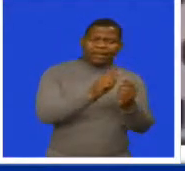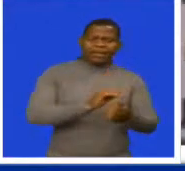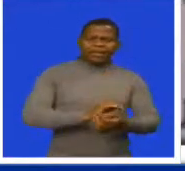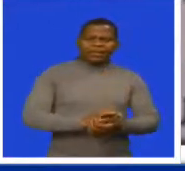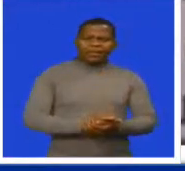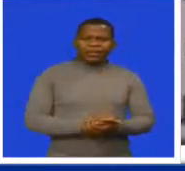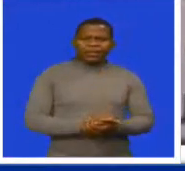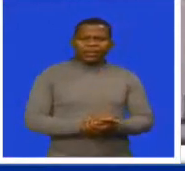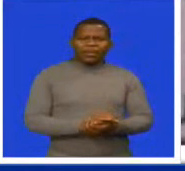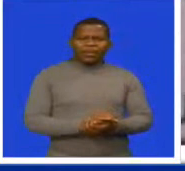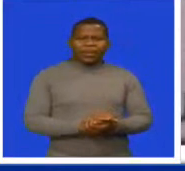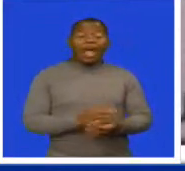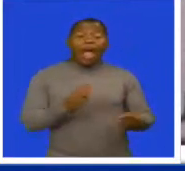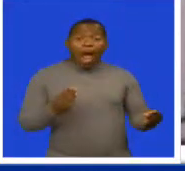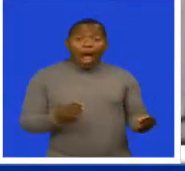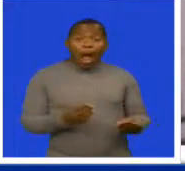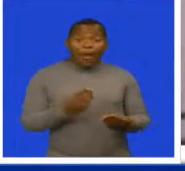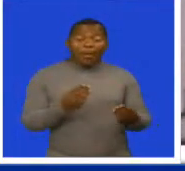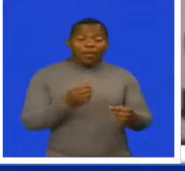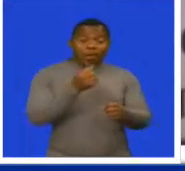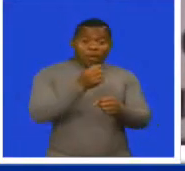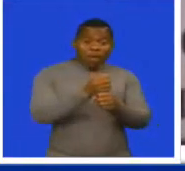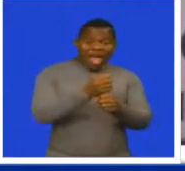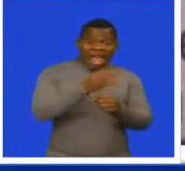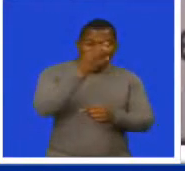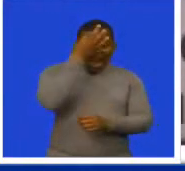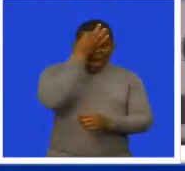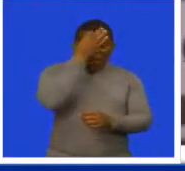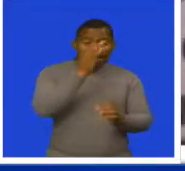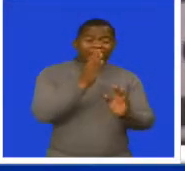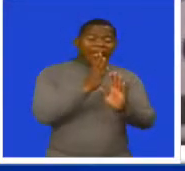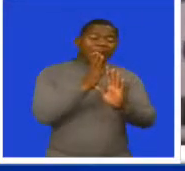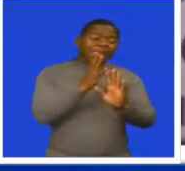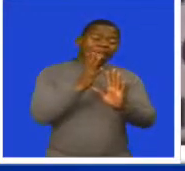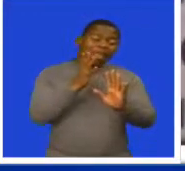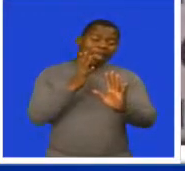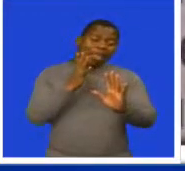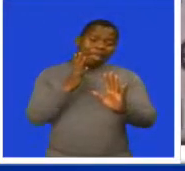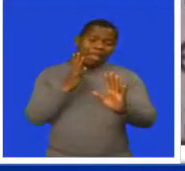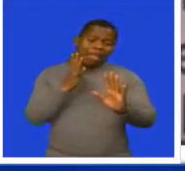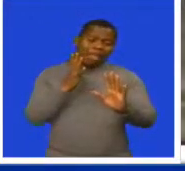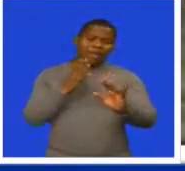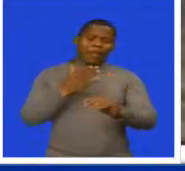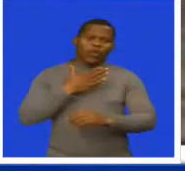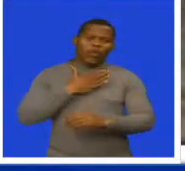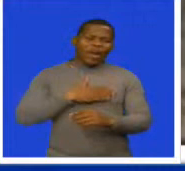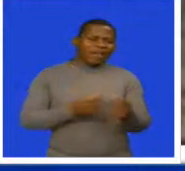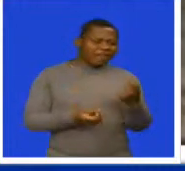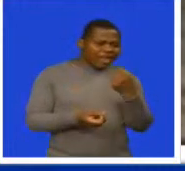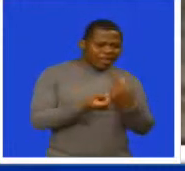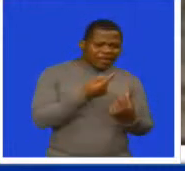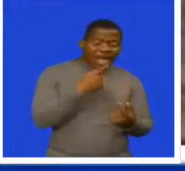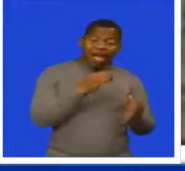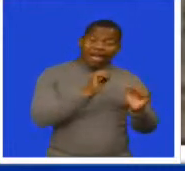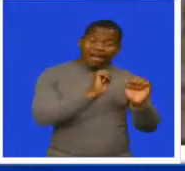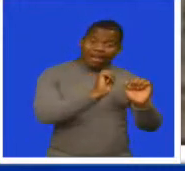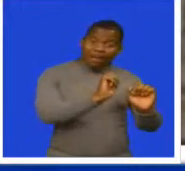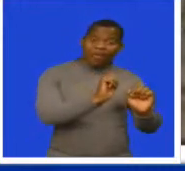ma ungu-principal usesikolweni uyabuka awu Mweli phela ufuna ngaso uyafundzisa la ngale Mweli ubanjwe